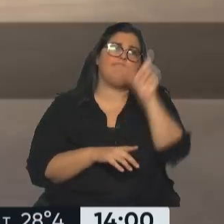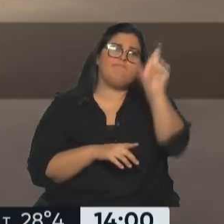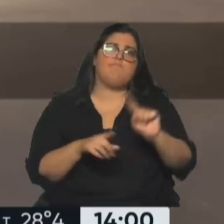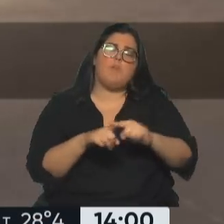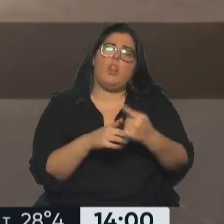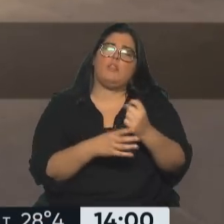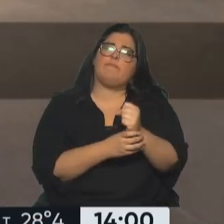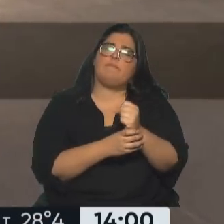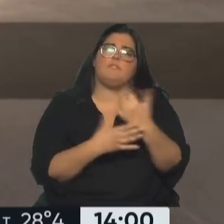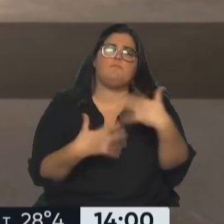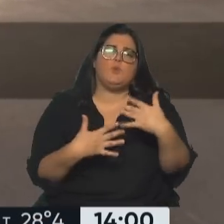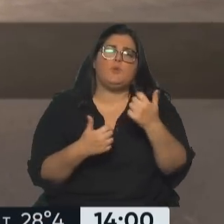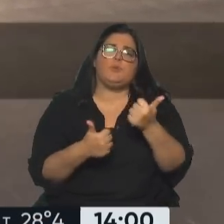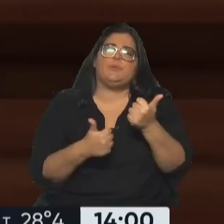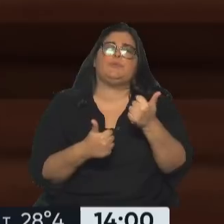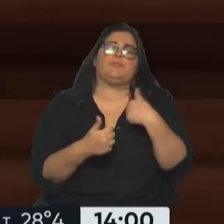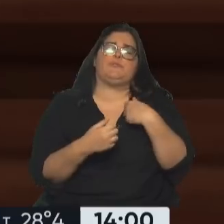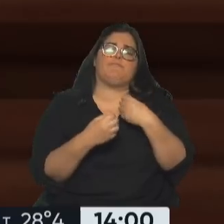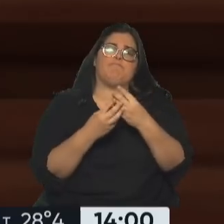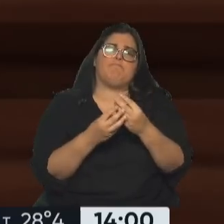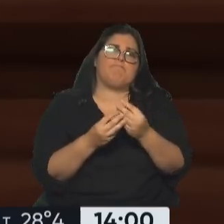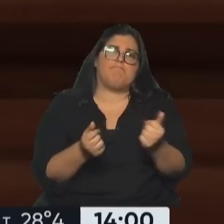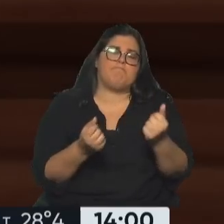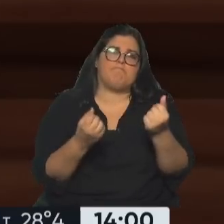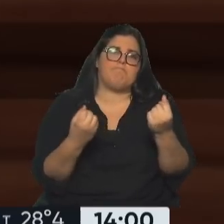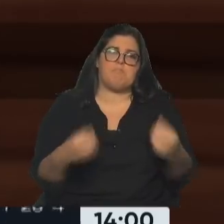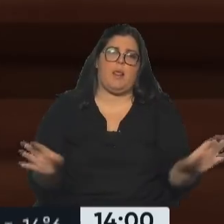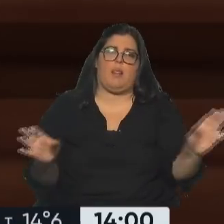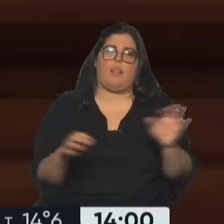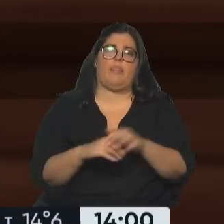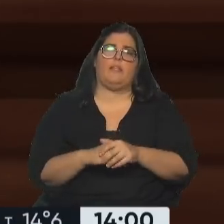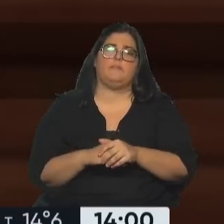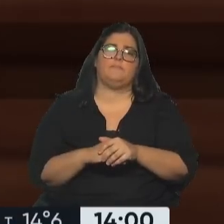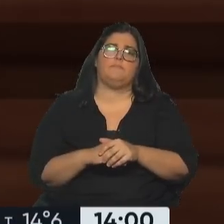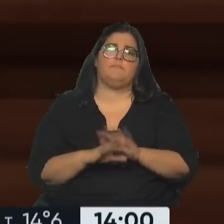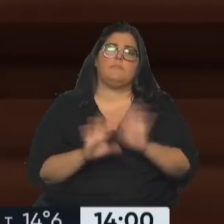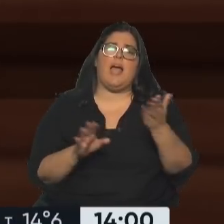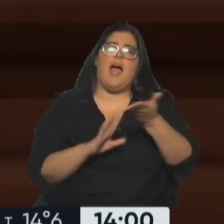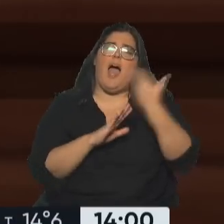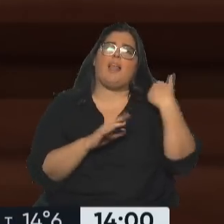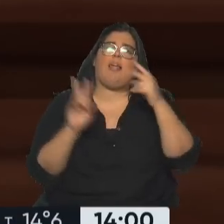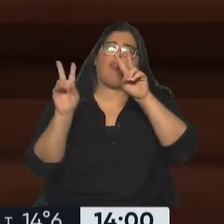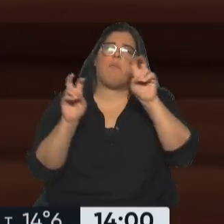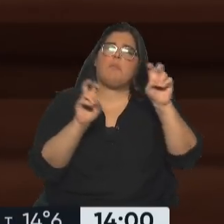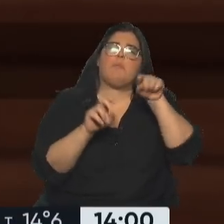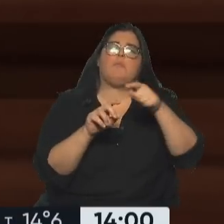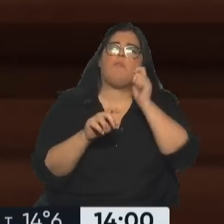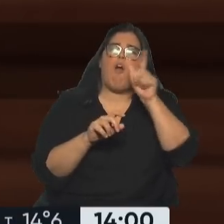を切り開くために大きな実績をさまざまな分野